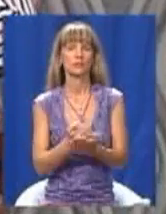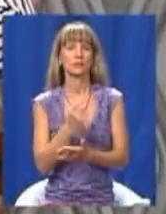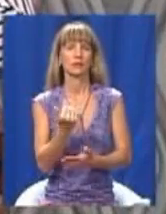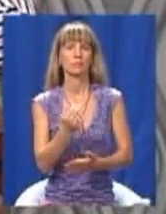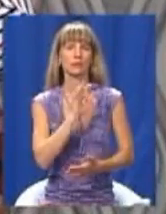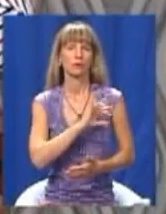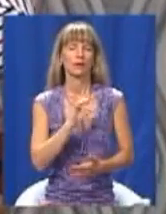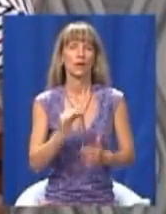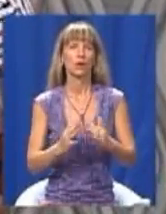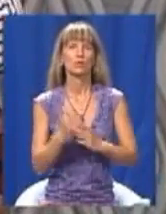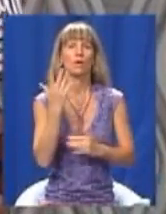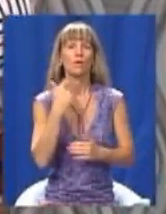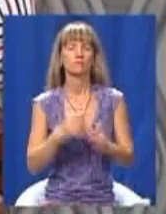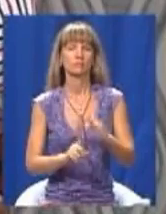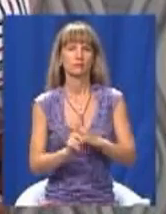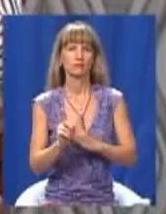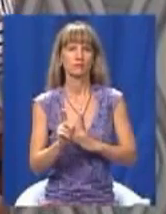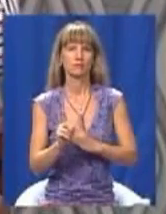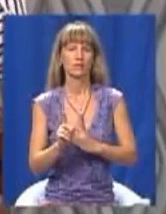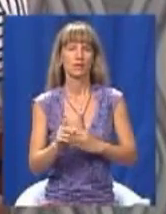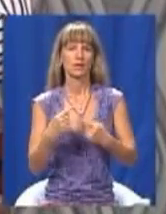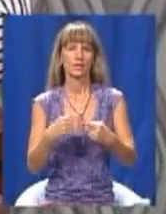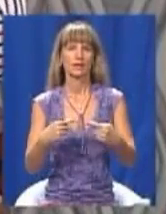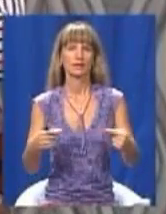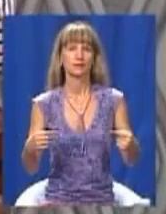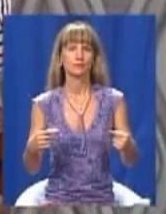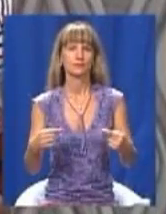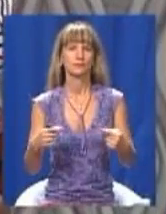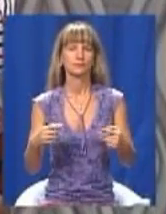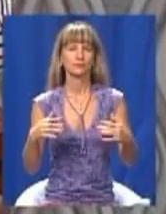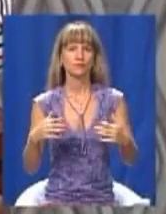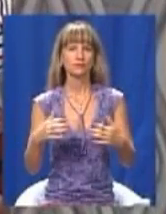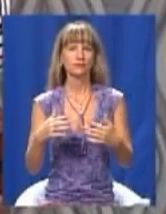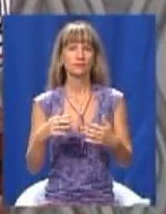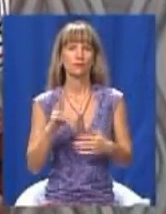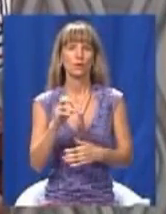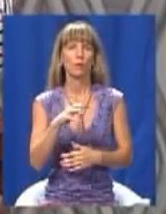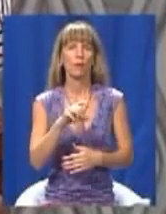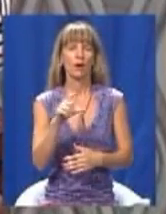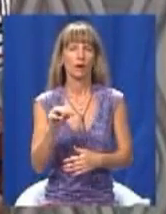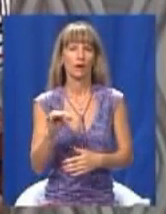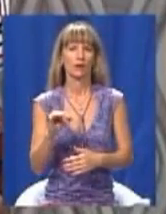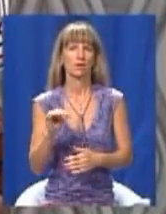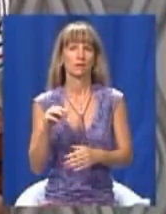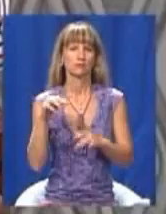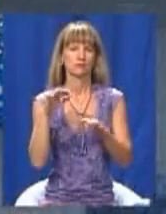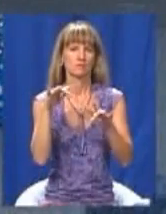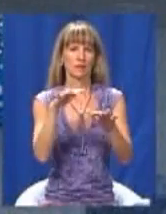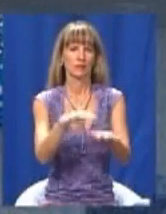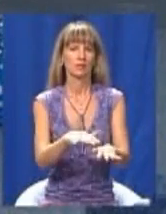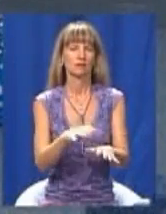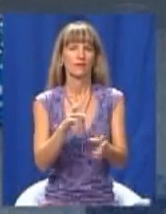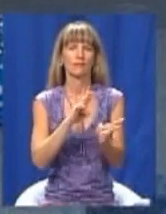застосування, і рослини, коли їх починають там от усілякі, знаєш, тварини налітати на них, їсти там, я не знаю, чи шкодити навпаки їм.